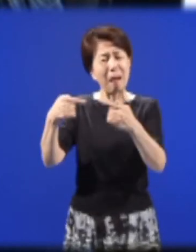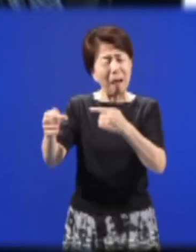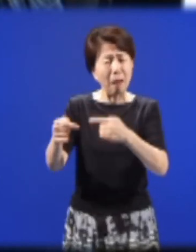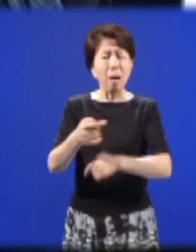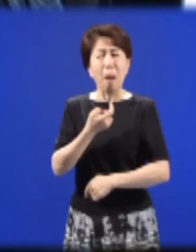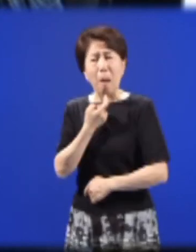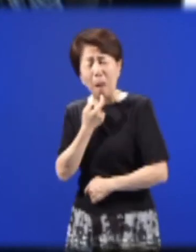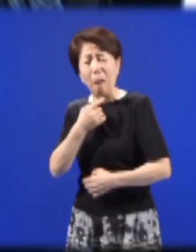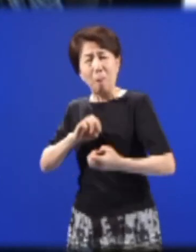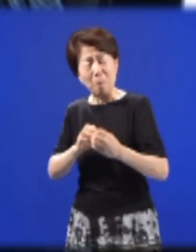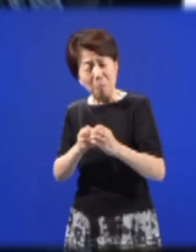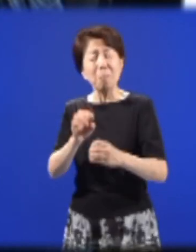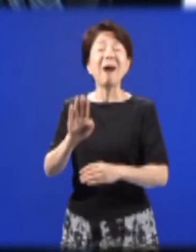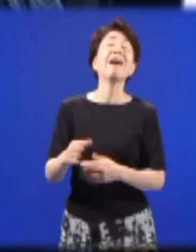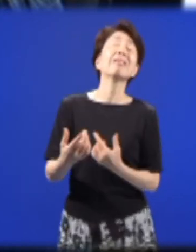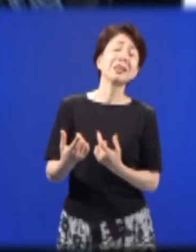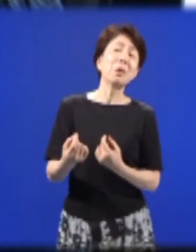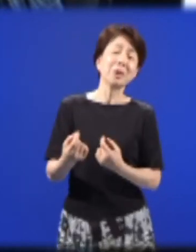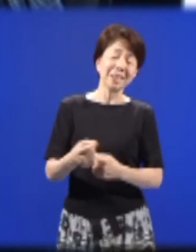け合うこともあったそうです。